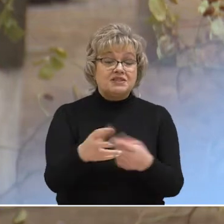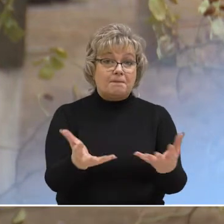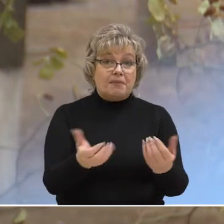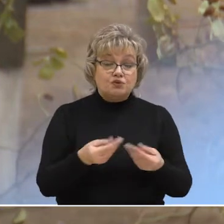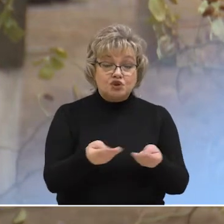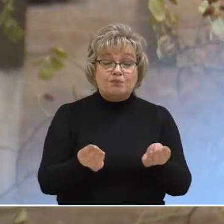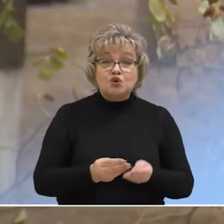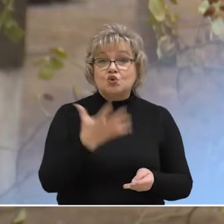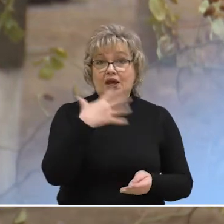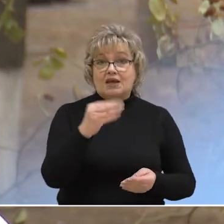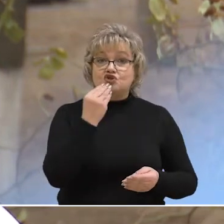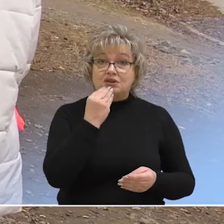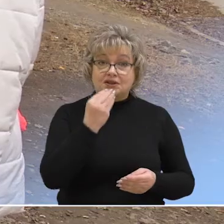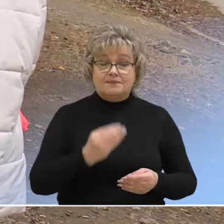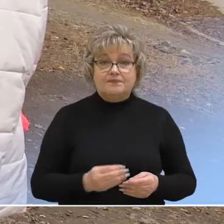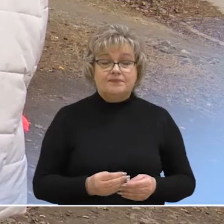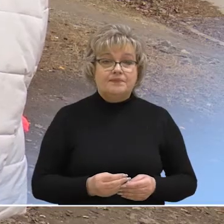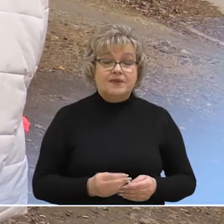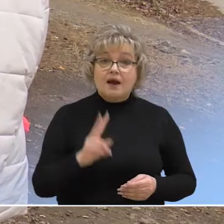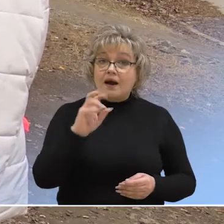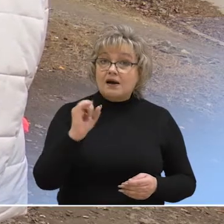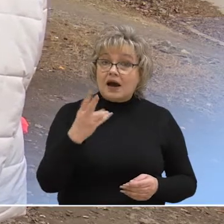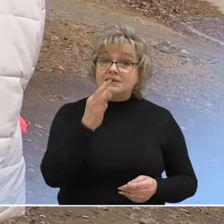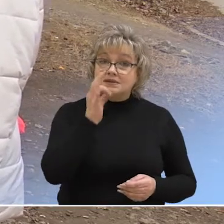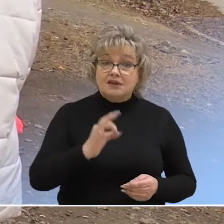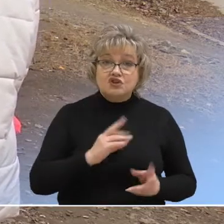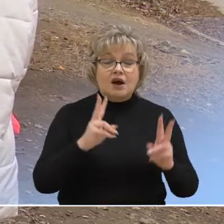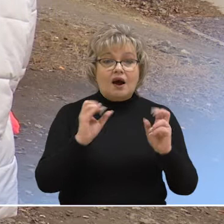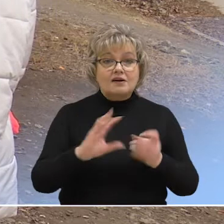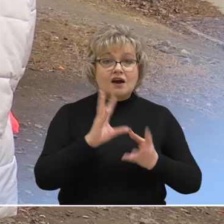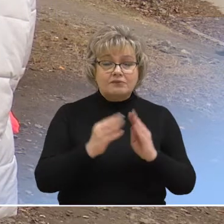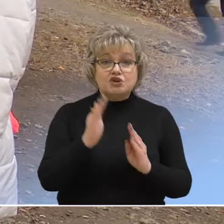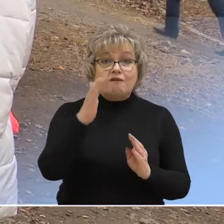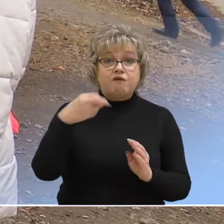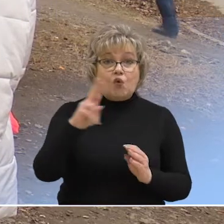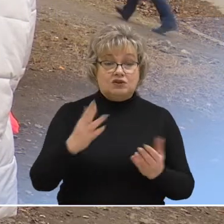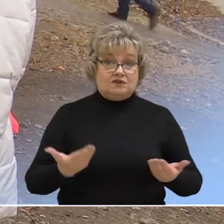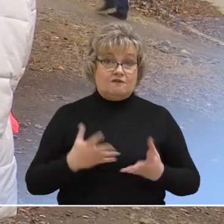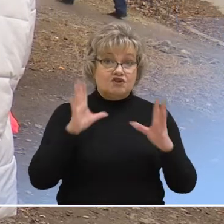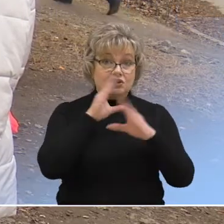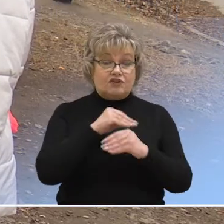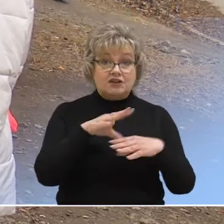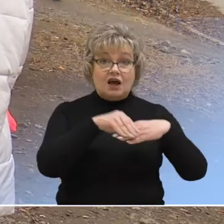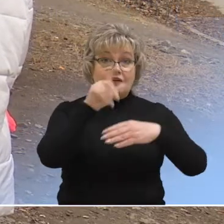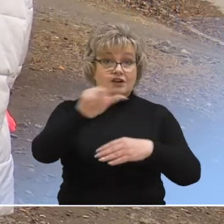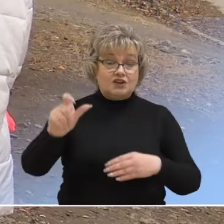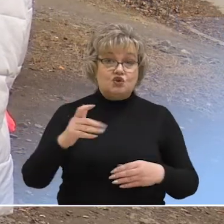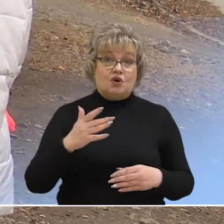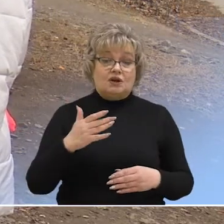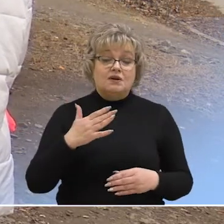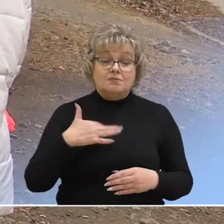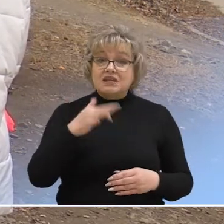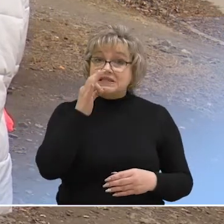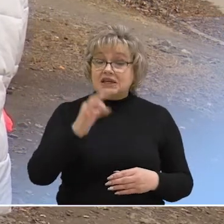получить порцию горячей еды. Кать, скажите, как вообще фонд выживает? Потому что мне волонтеры во время нашей готовки сказали,